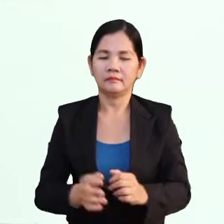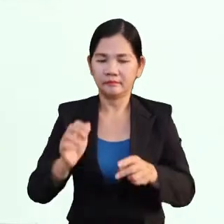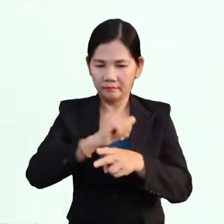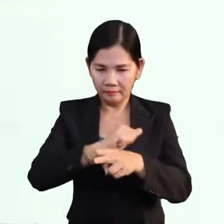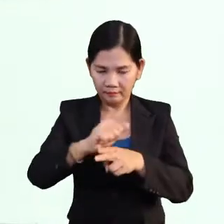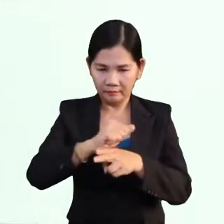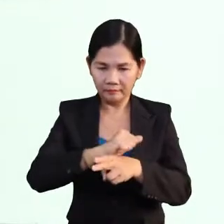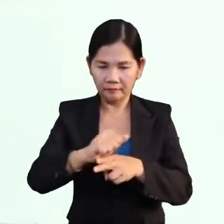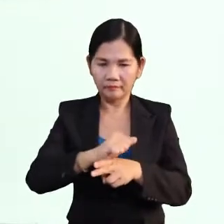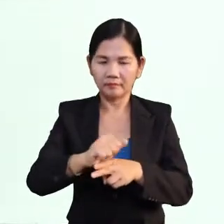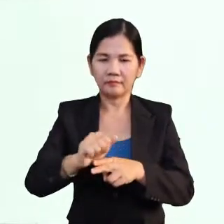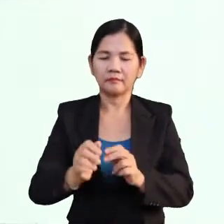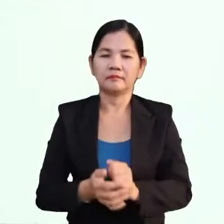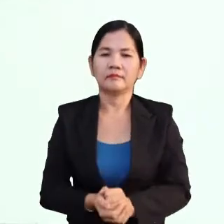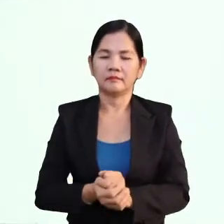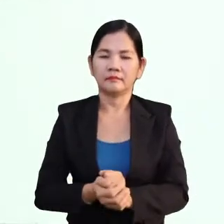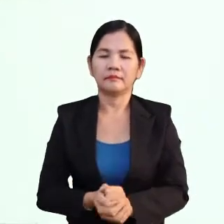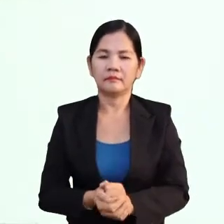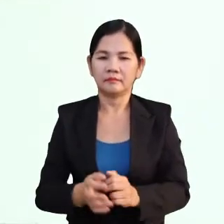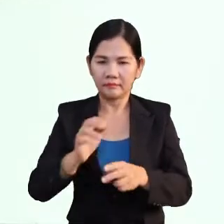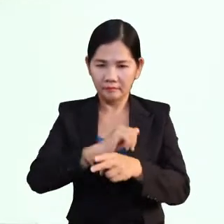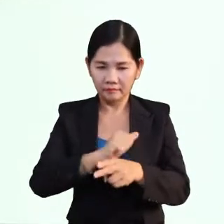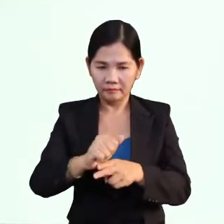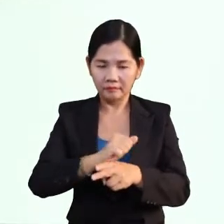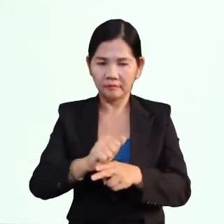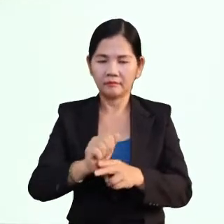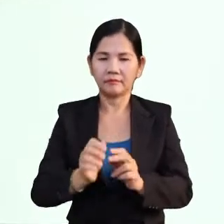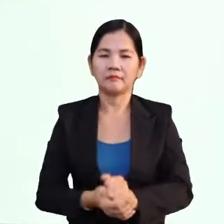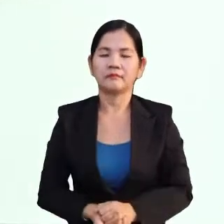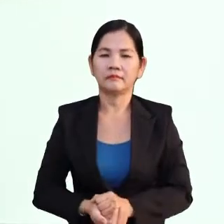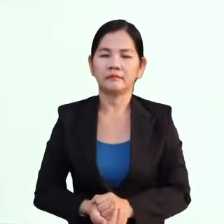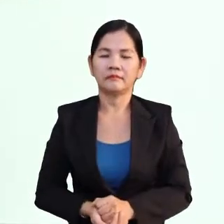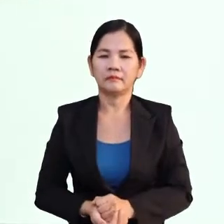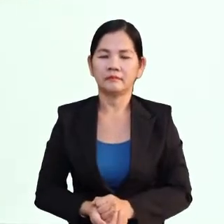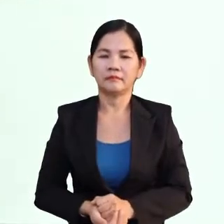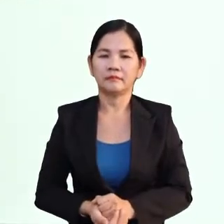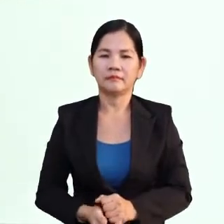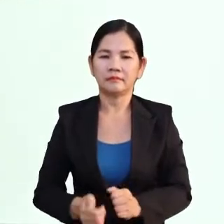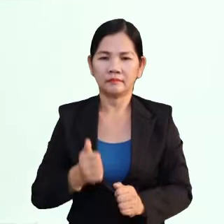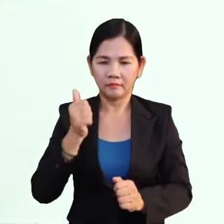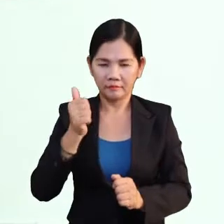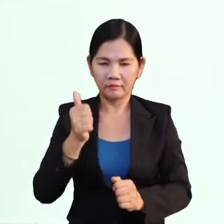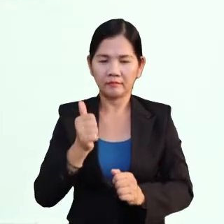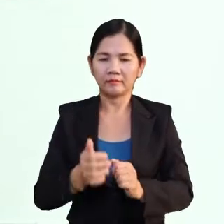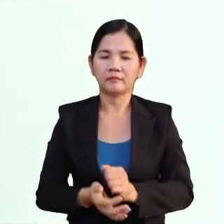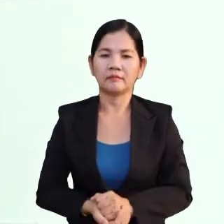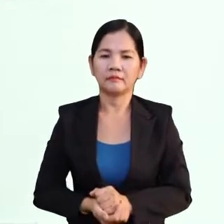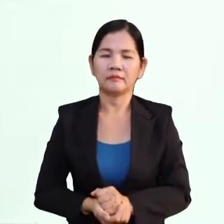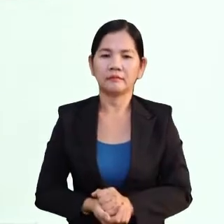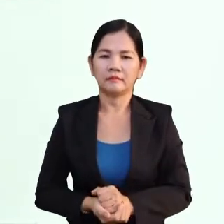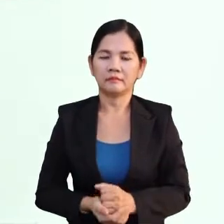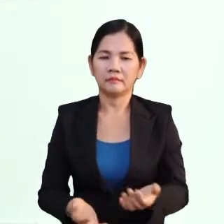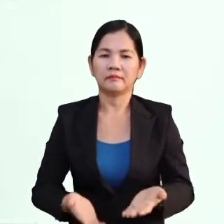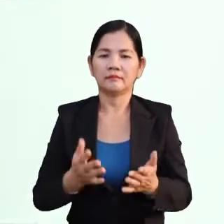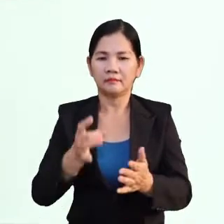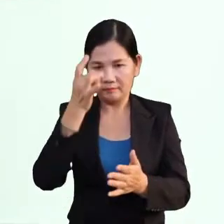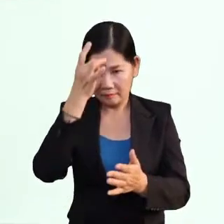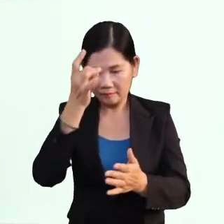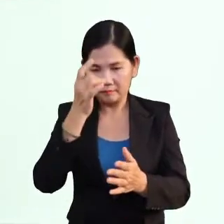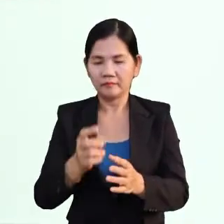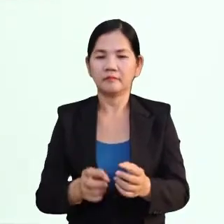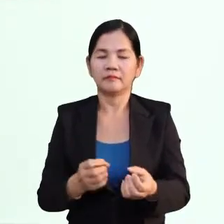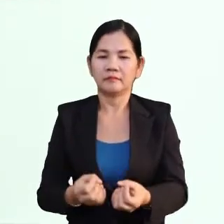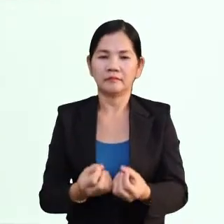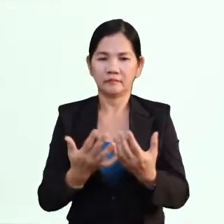ត់ចាអញ្ចឹងឲ្យយើងចេះធ្វើលំហាត់ទៀតអញ្ចឹងកូនចេះធ្វើលំហាត់ទេកូនចាចេះធ្វើលំហាត់អញ្ចឹងយើងមករៀនប្រកាសជាចេះច្រើន